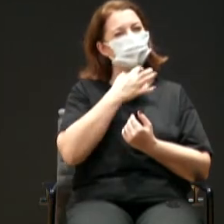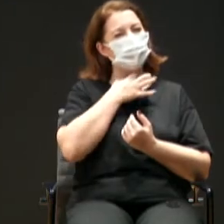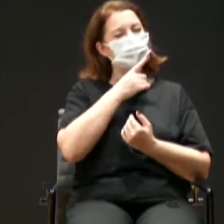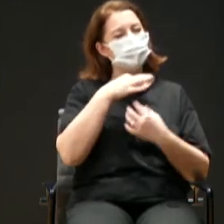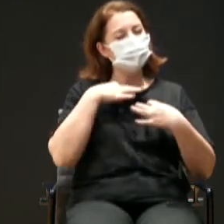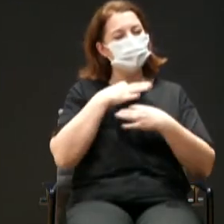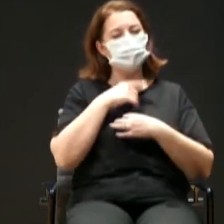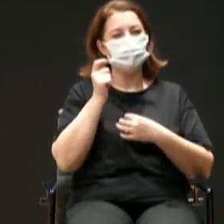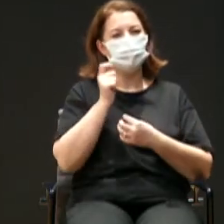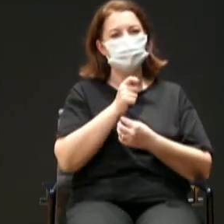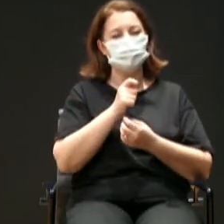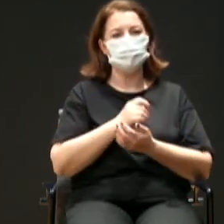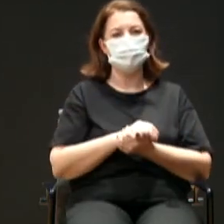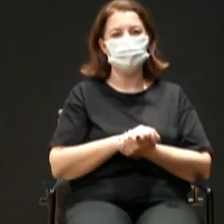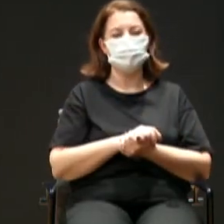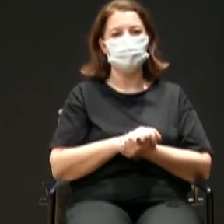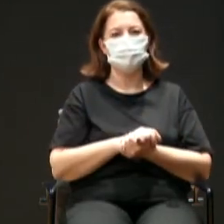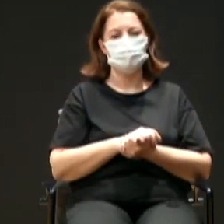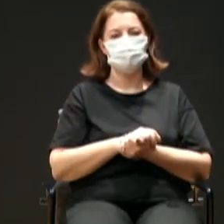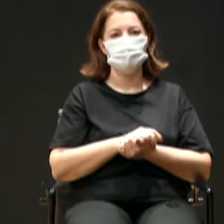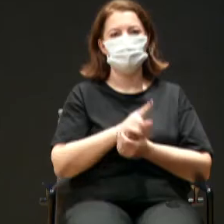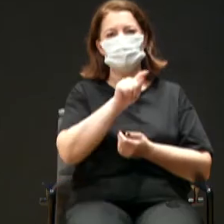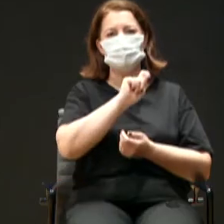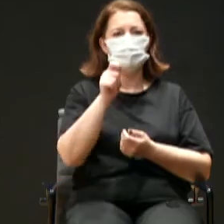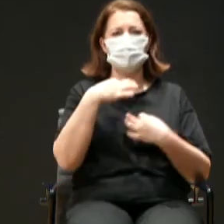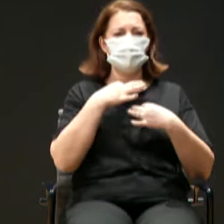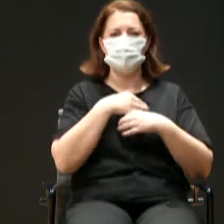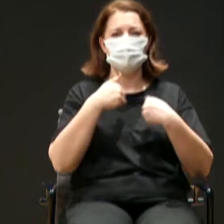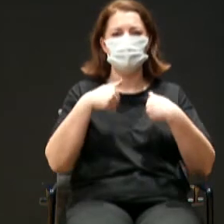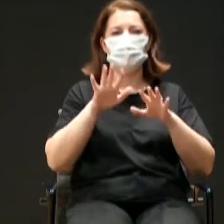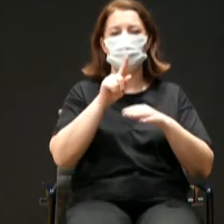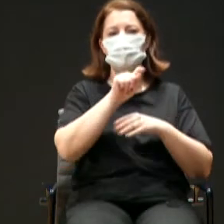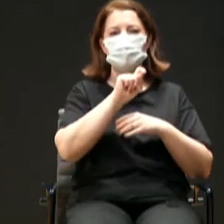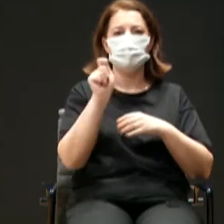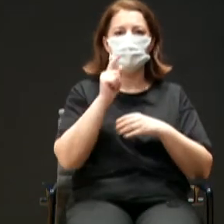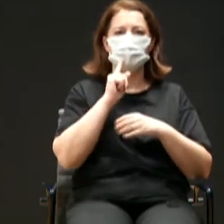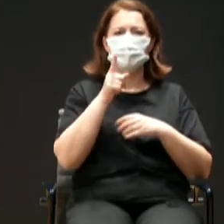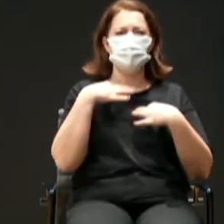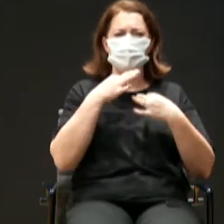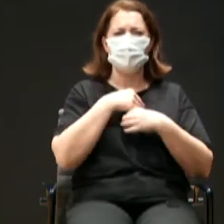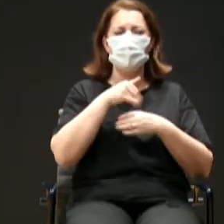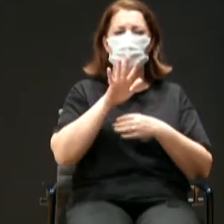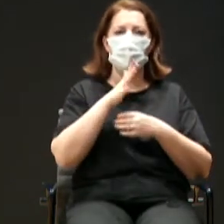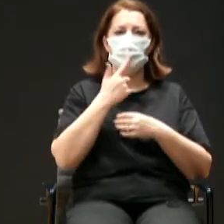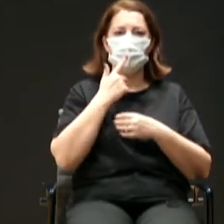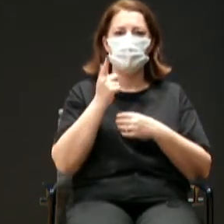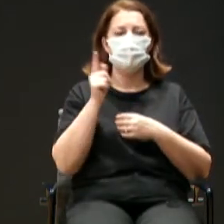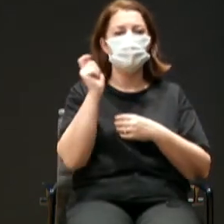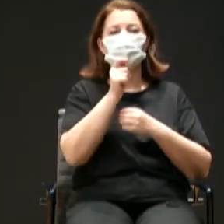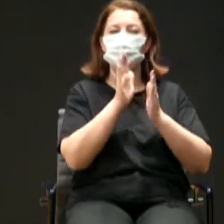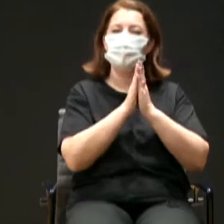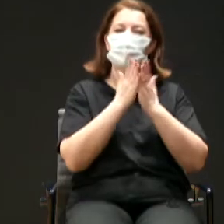saygıya davet ediyorum. Sizi saygıya davet ediyorum. Eğer saygıya davet... O zaman kusura